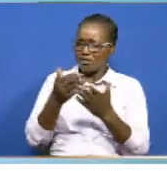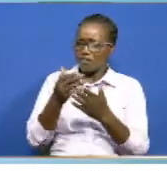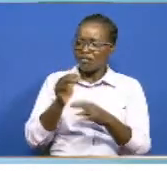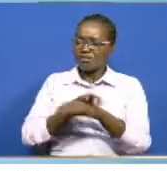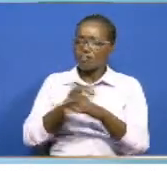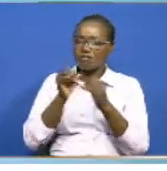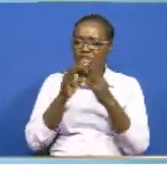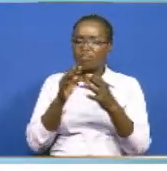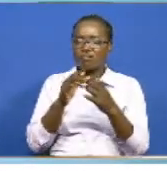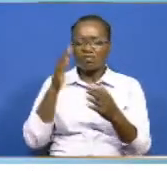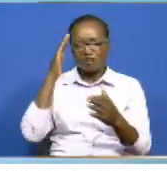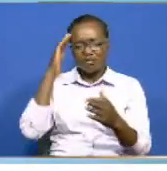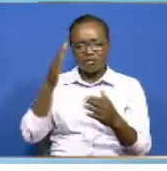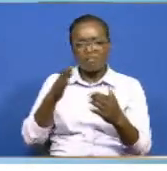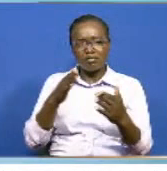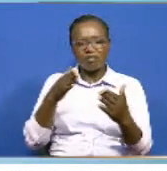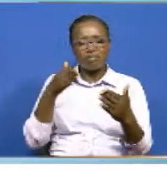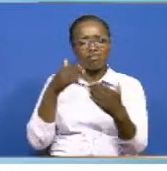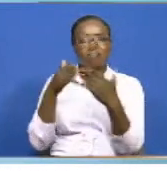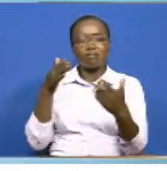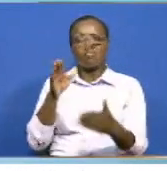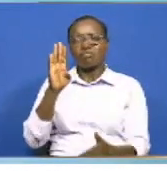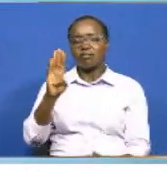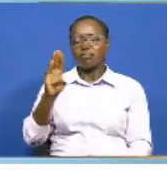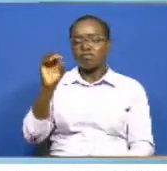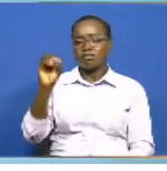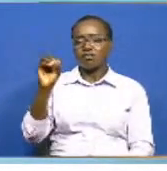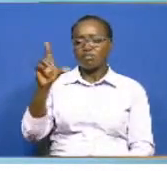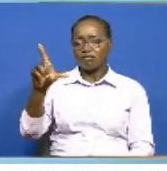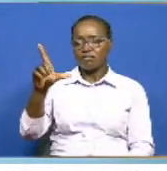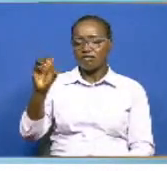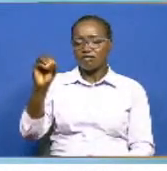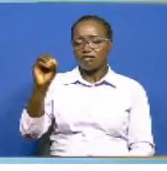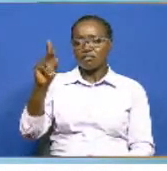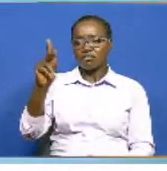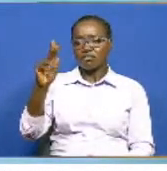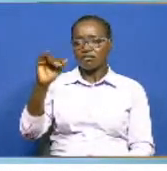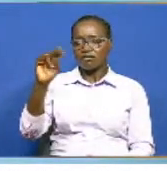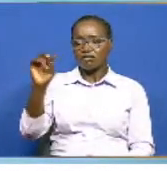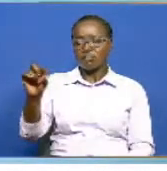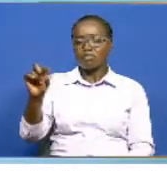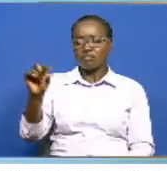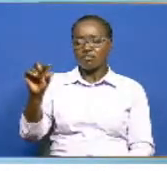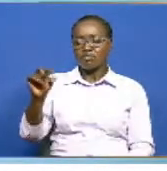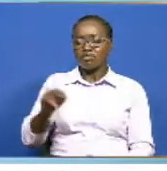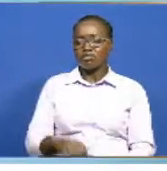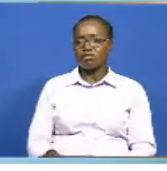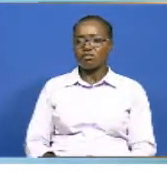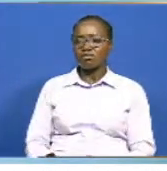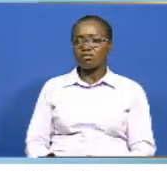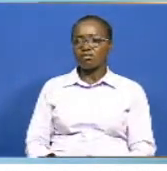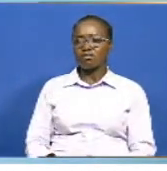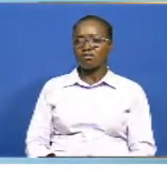direct blocking kutumia kwa labda simu yako ama tarakilishi, kwa sababu ukiangalia